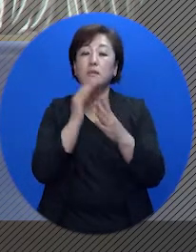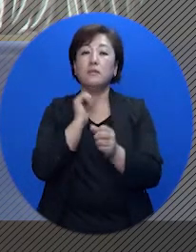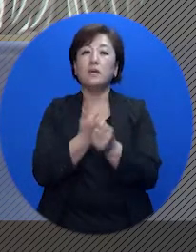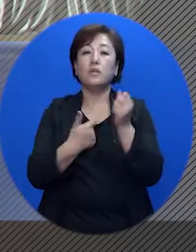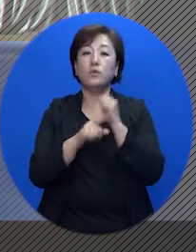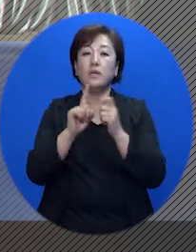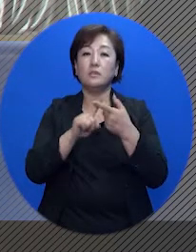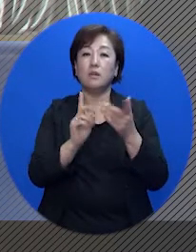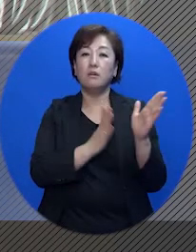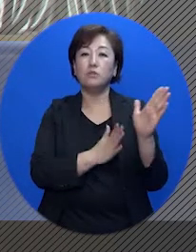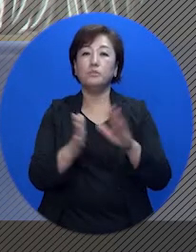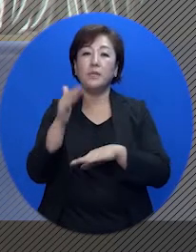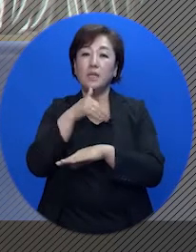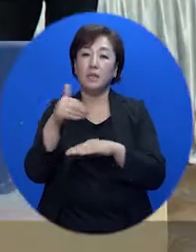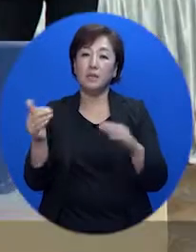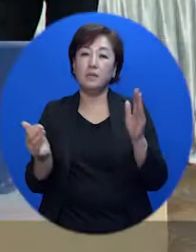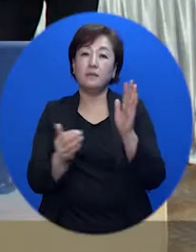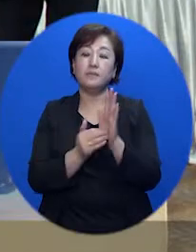위해 마련됐습니다.